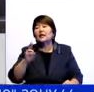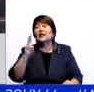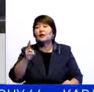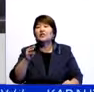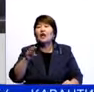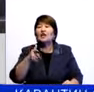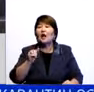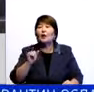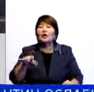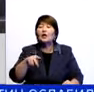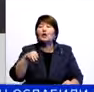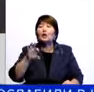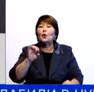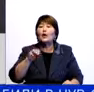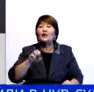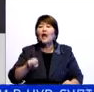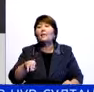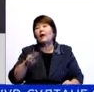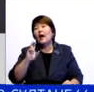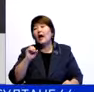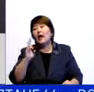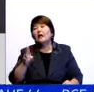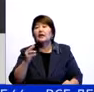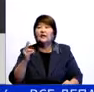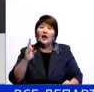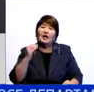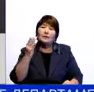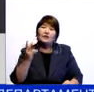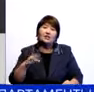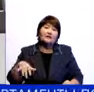рынок луганску района туре там и ахая икар мошенского района